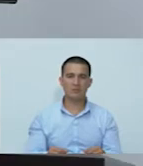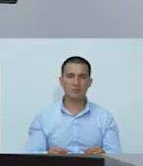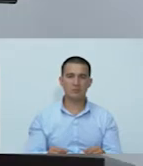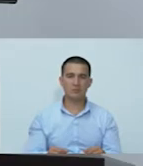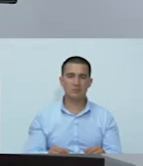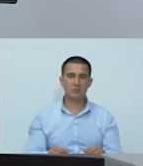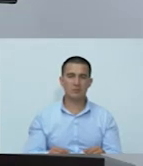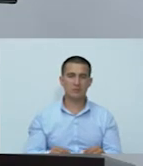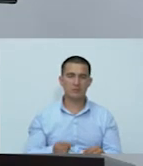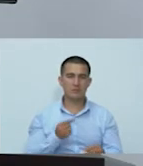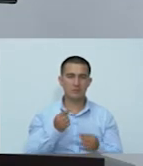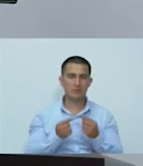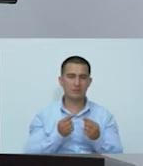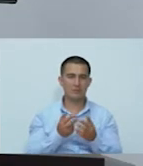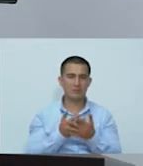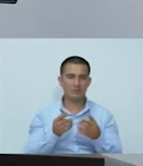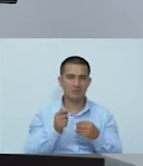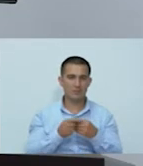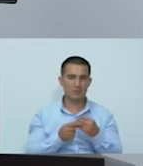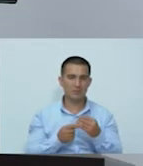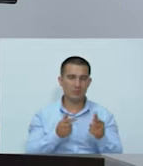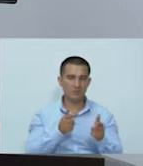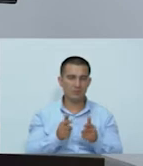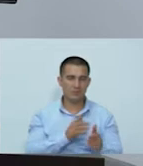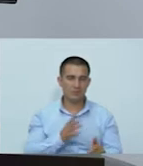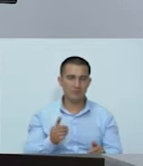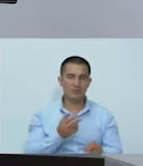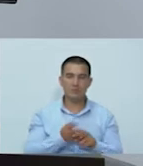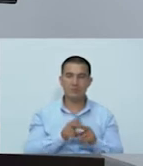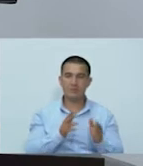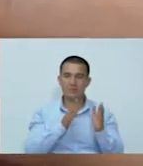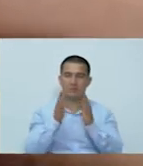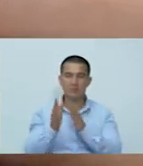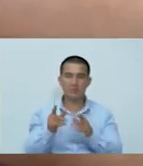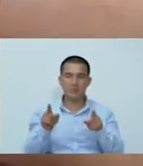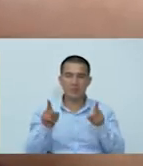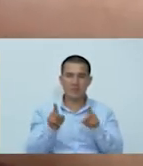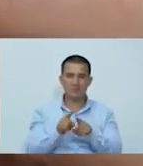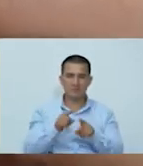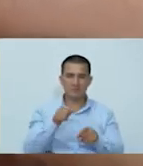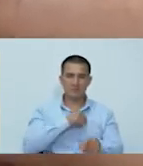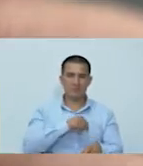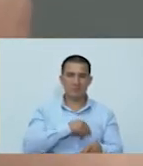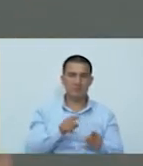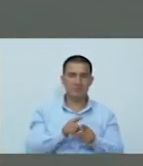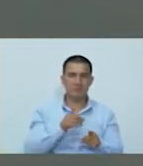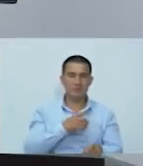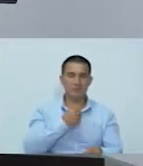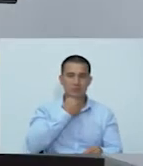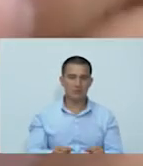kichkina qulupnayimiz tayyor bo'ldi. Endi xuddi shu ko'rinishda kattasini yopishtirib